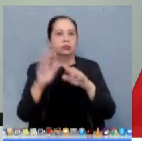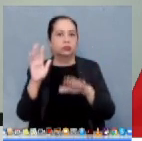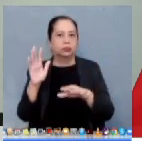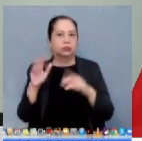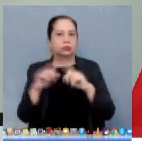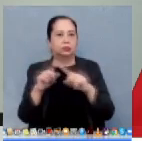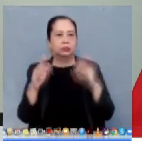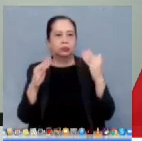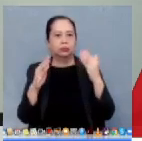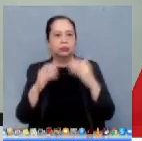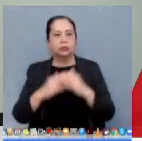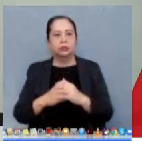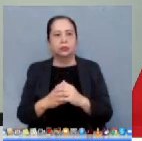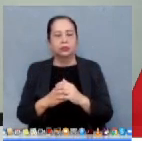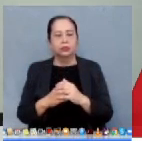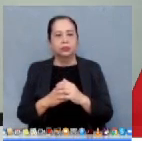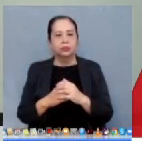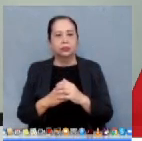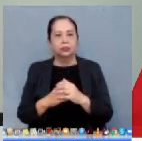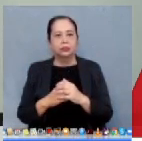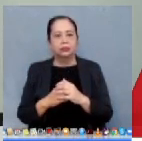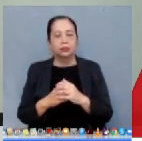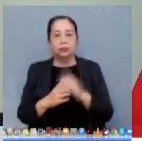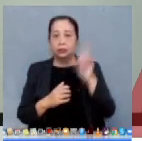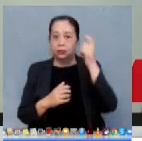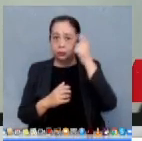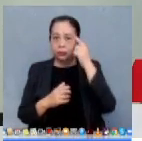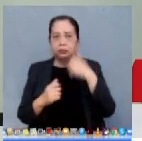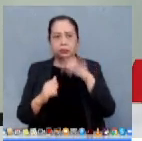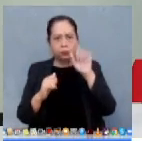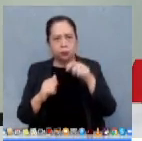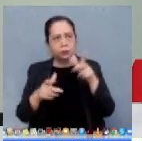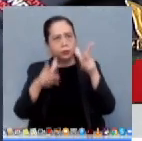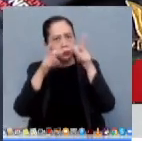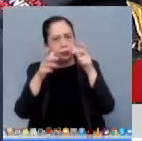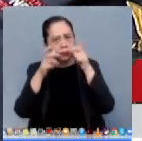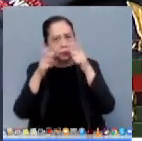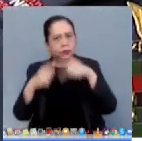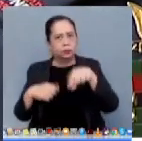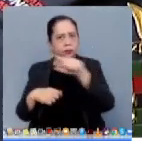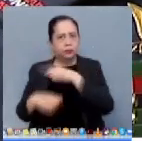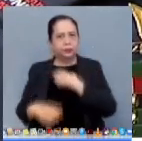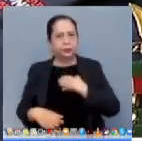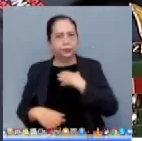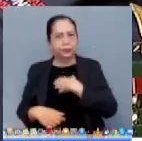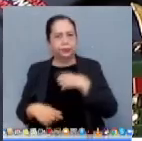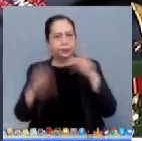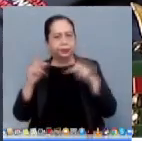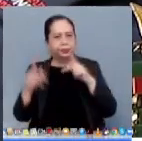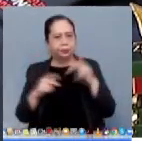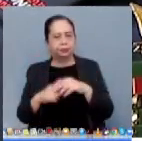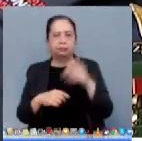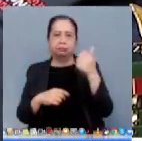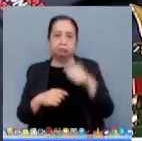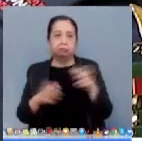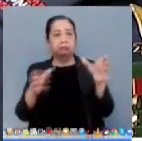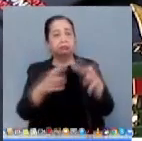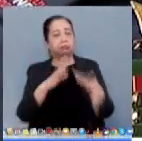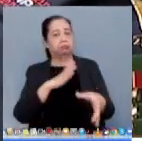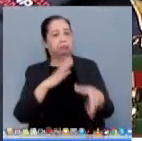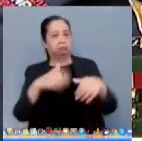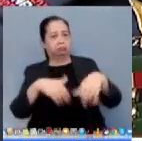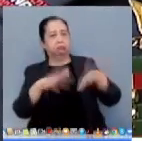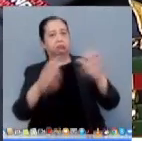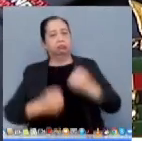ang gobyerno makinig din dun sa mga hinaing ng mamamayan. Anybody could assemble there and air their grievance,